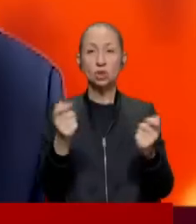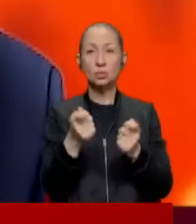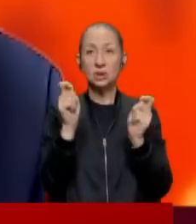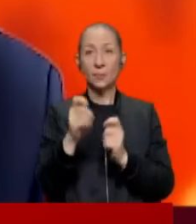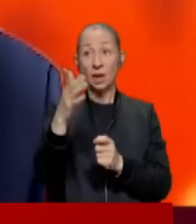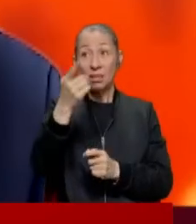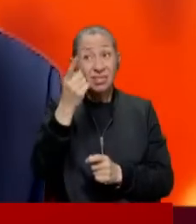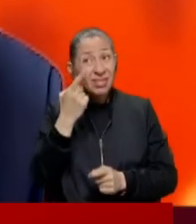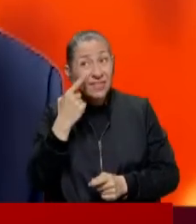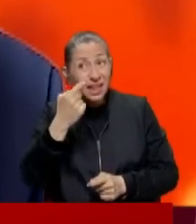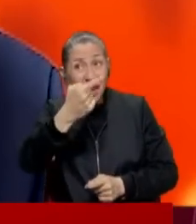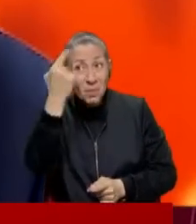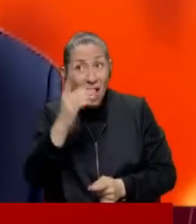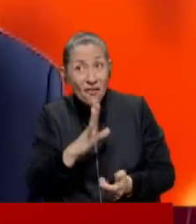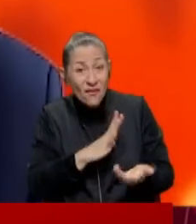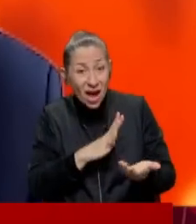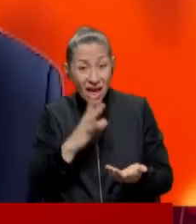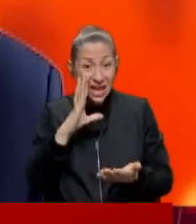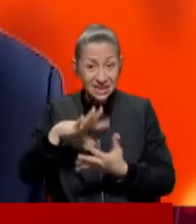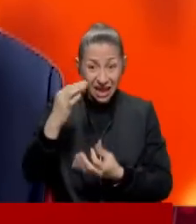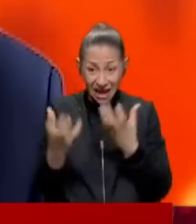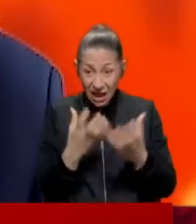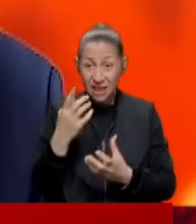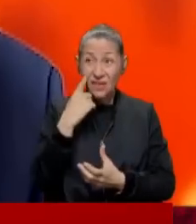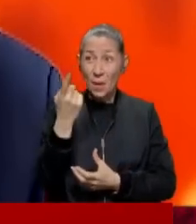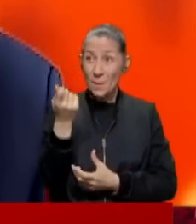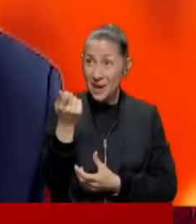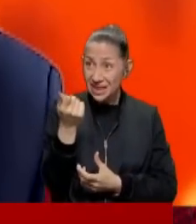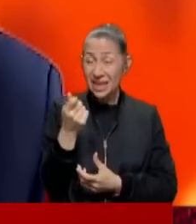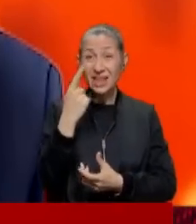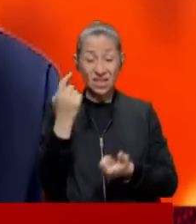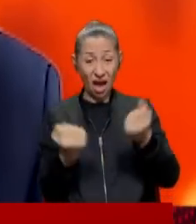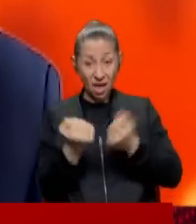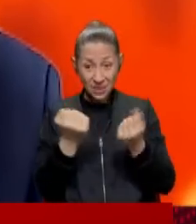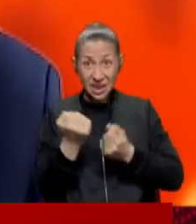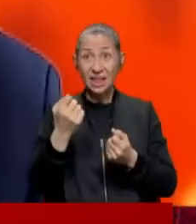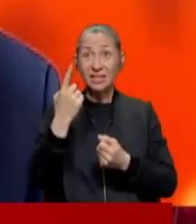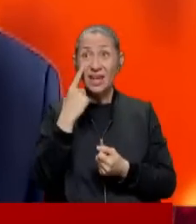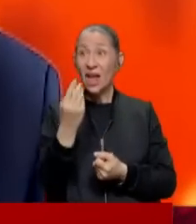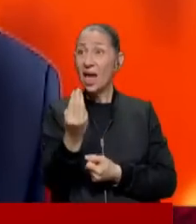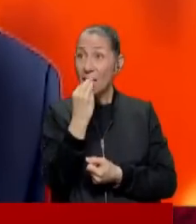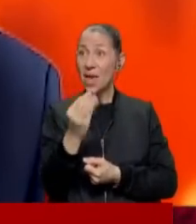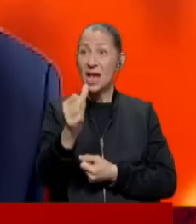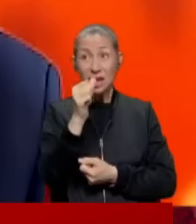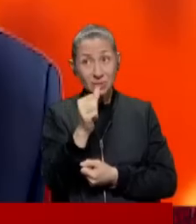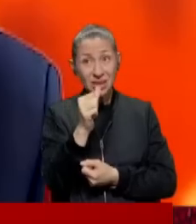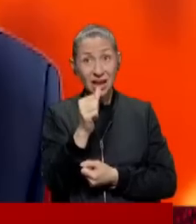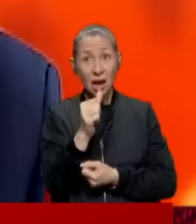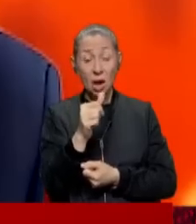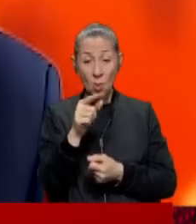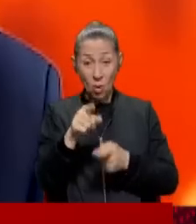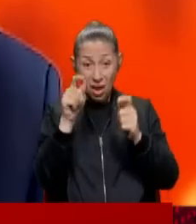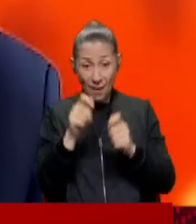devletin imkanlarıyla devletin insan kaynağıyla devletin parasıyla devletin arabasıyla devletin yemeği ile içmesiyle